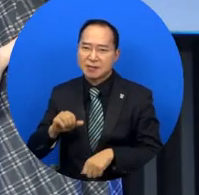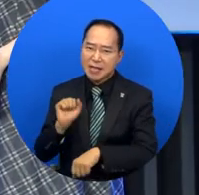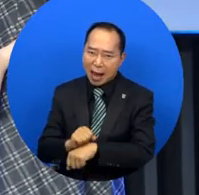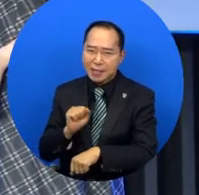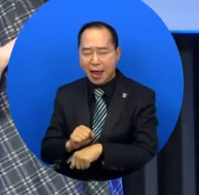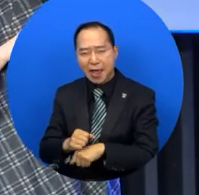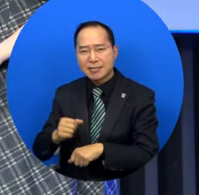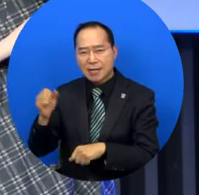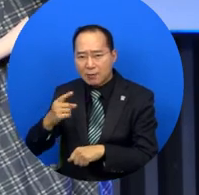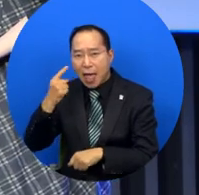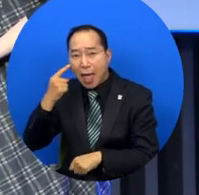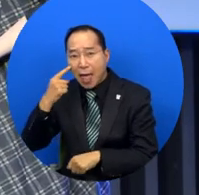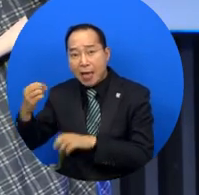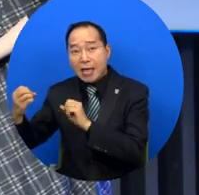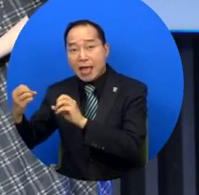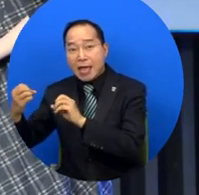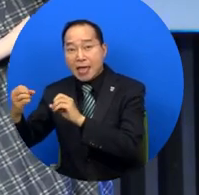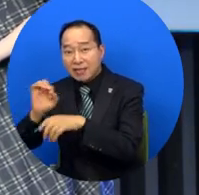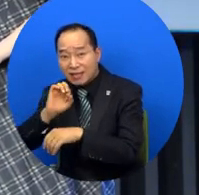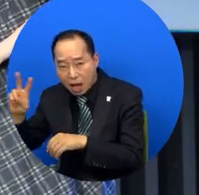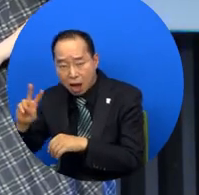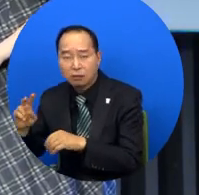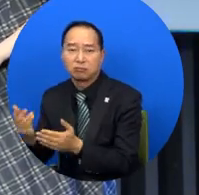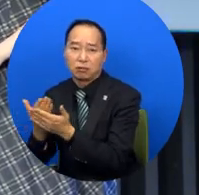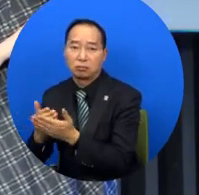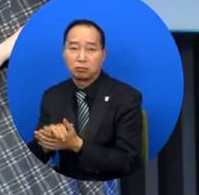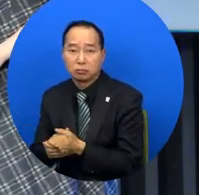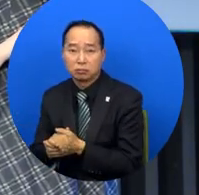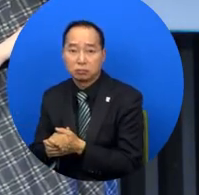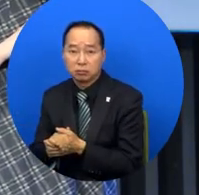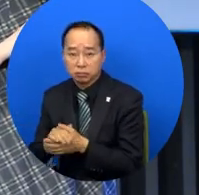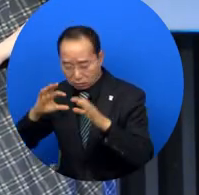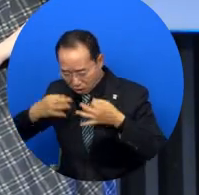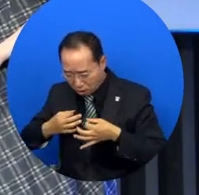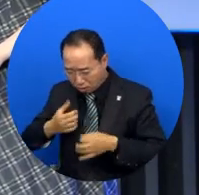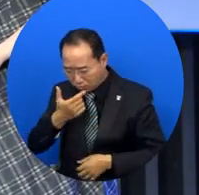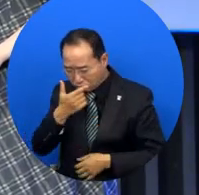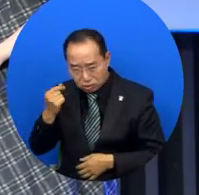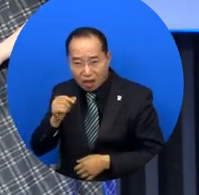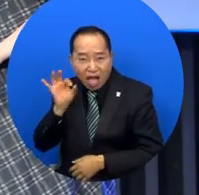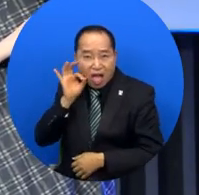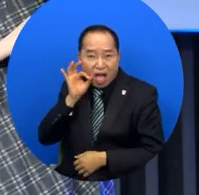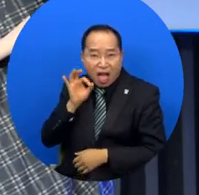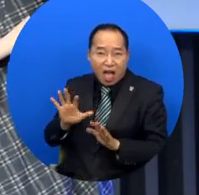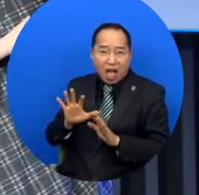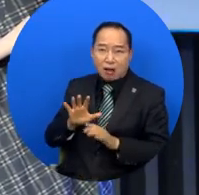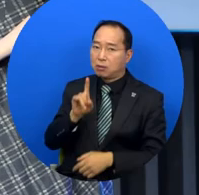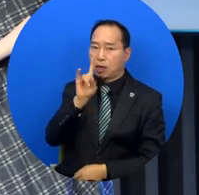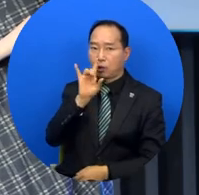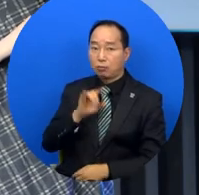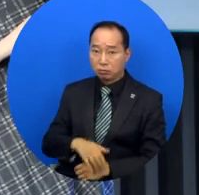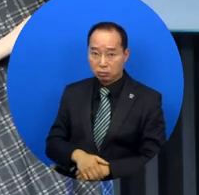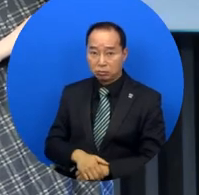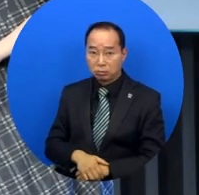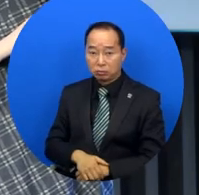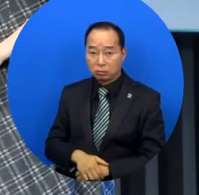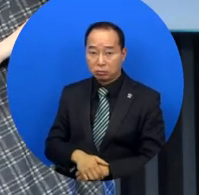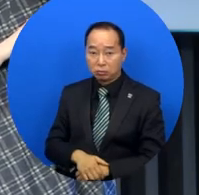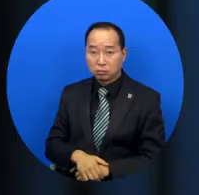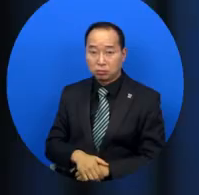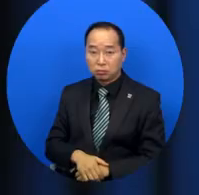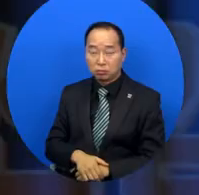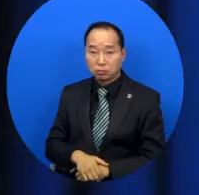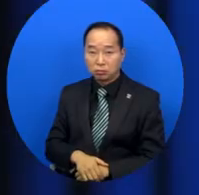뭐라 하거나 계속 해야만 늘고 그 다음에 내가 못한다는 걸 너무 부끄러워하면 안 돼요. 왜냐면 우리나라 말이 아니잖아요. 그래서